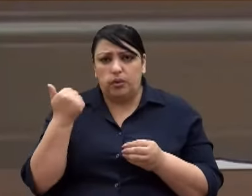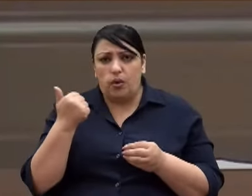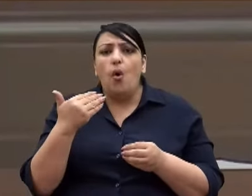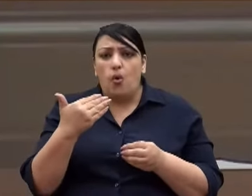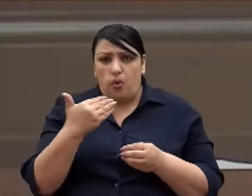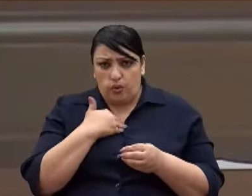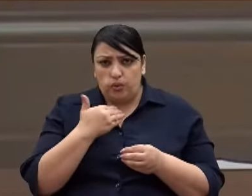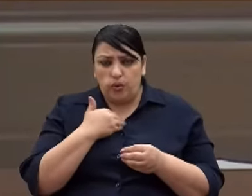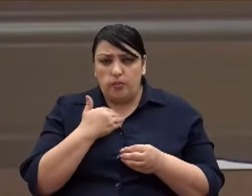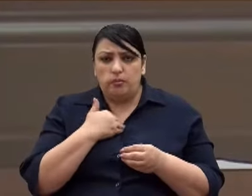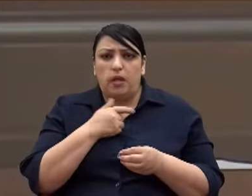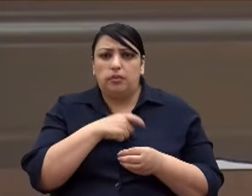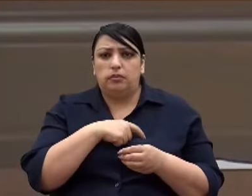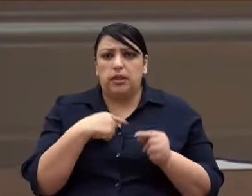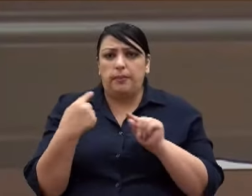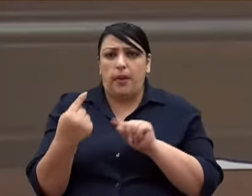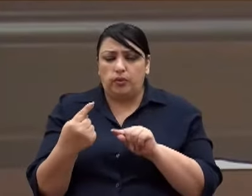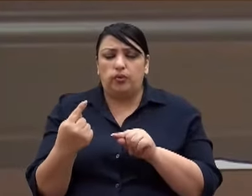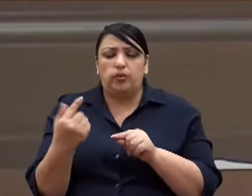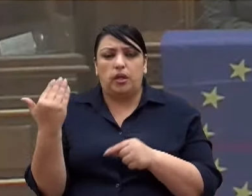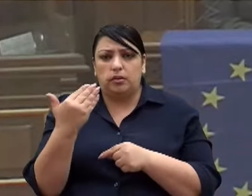ընդդիմախոսություն, կստանաք ընդդիմախոսություն,